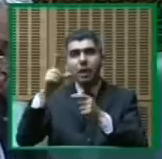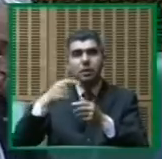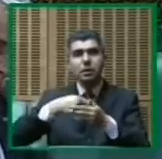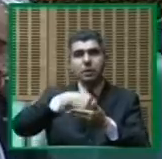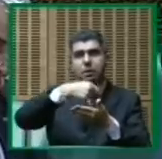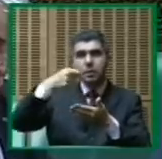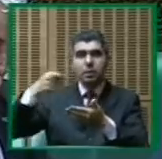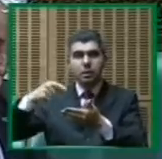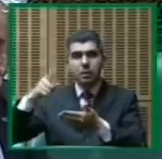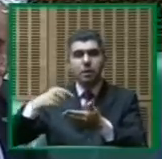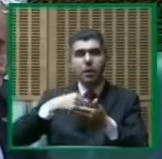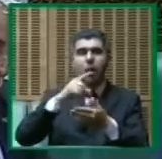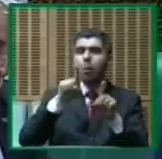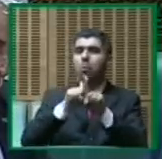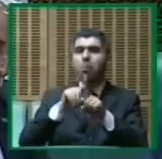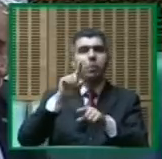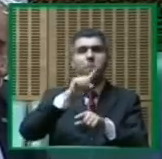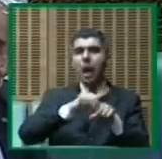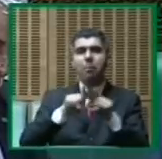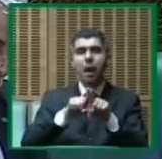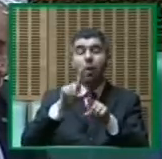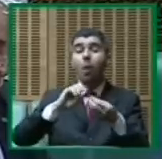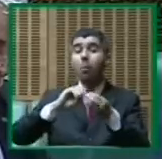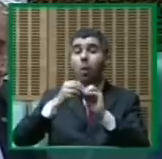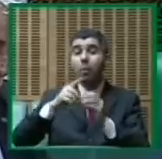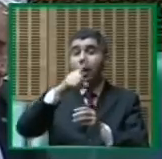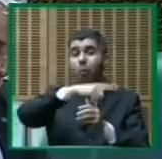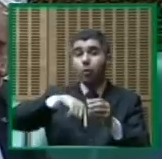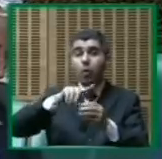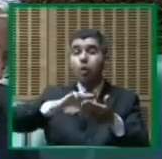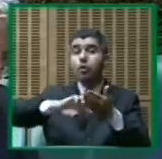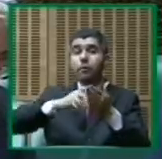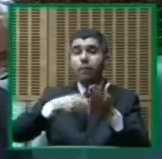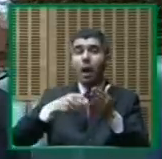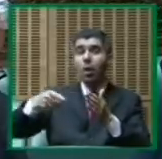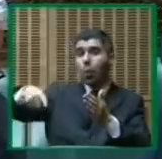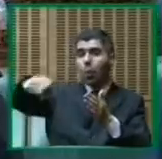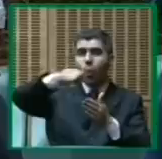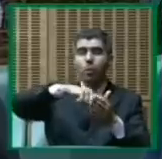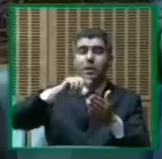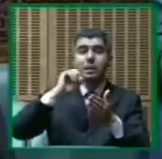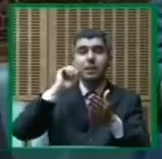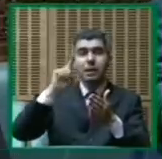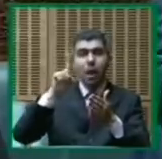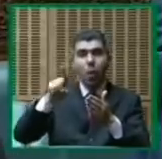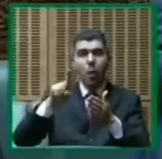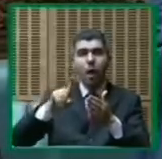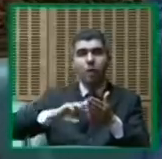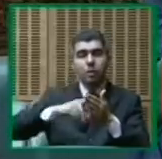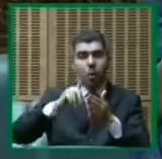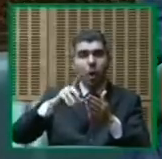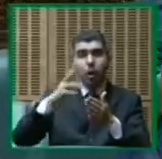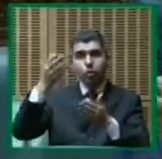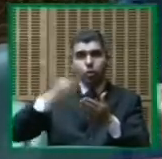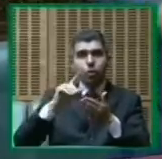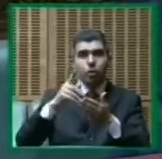وكيبذلوا مجهود جبار. هاد الناس عباره عن قماره، اقولها قماره، لان كيجيو المدار